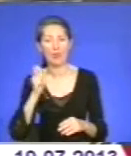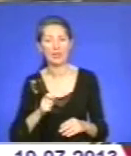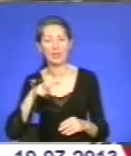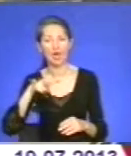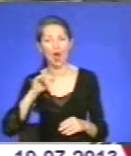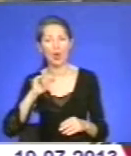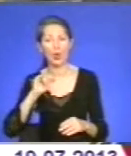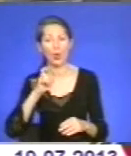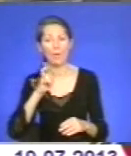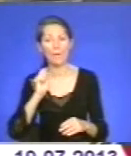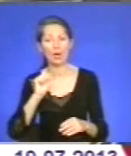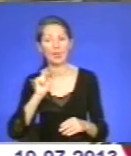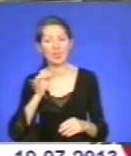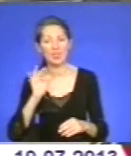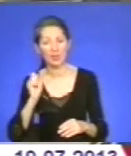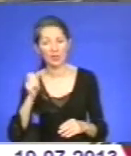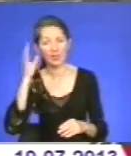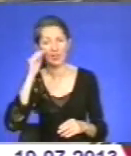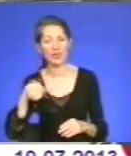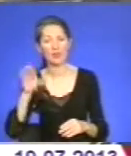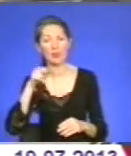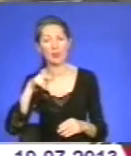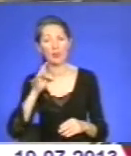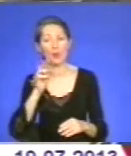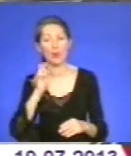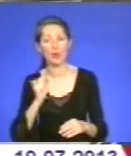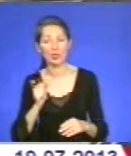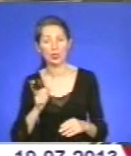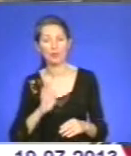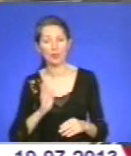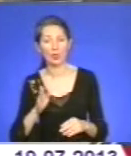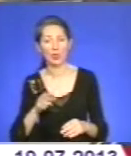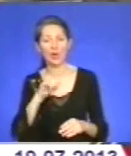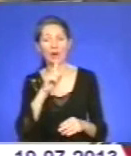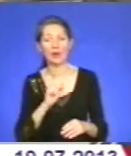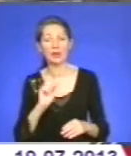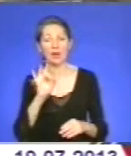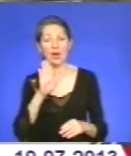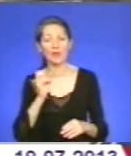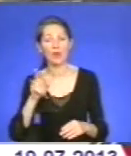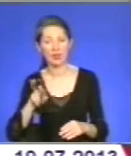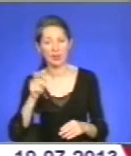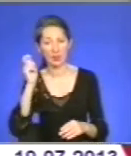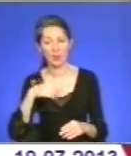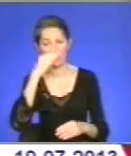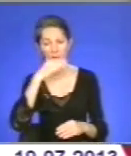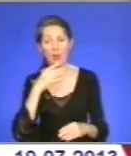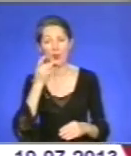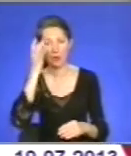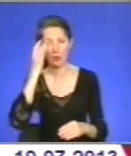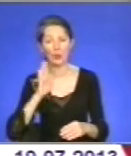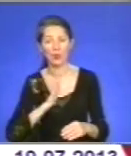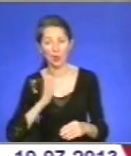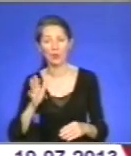всі прощі, які проводились в Зерваниці, і приїзд папи римського, візит, я був акредитованим. Оце